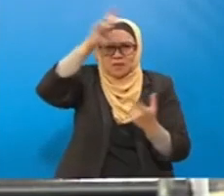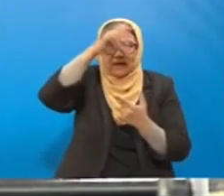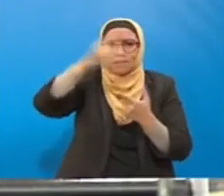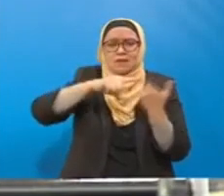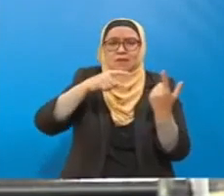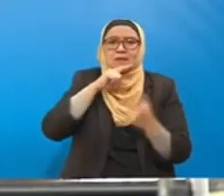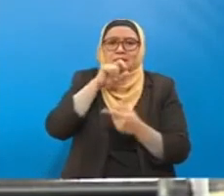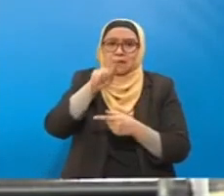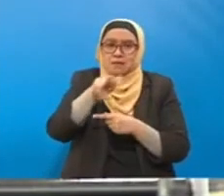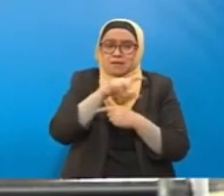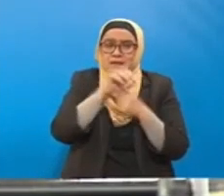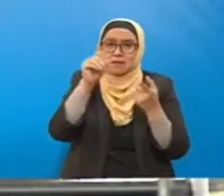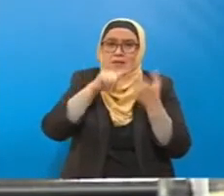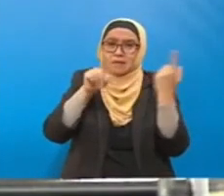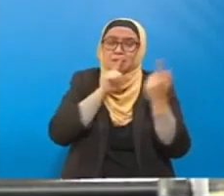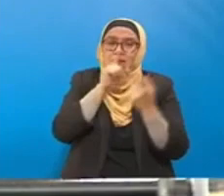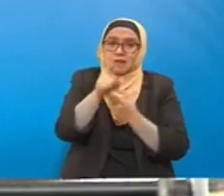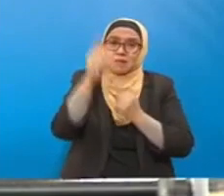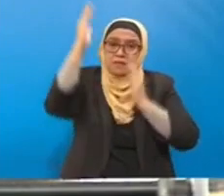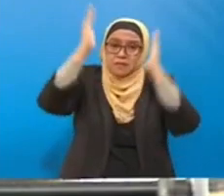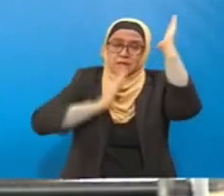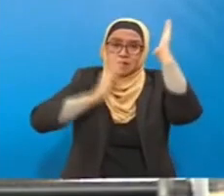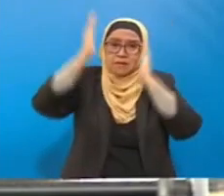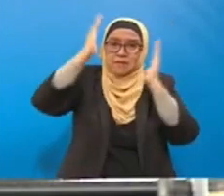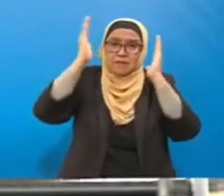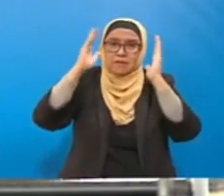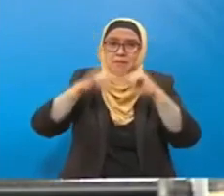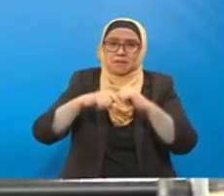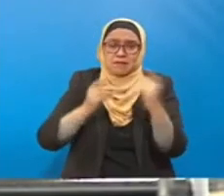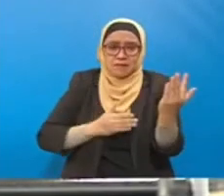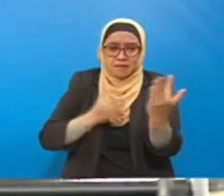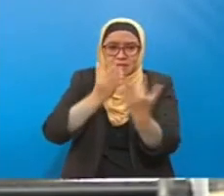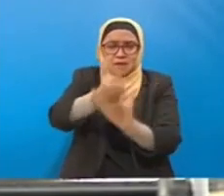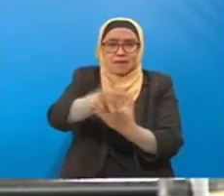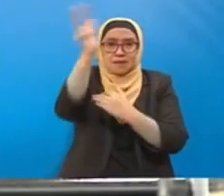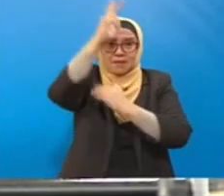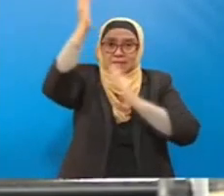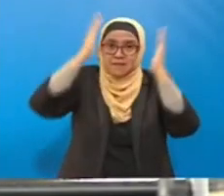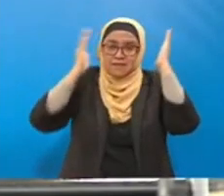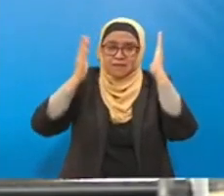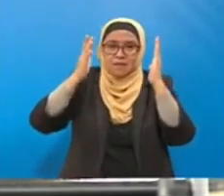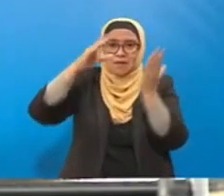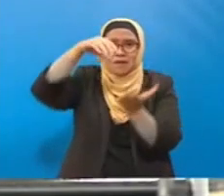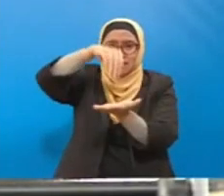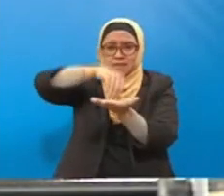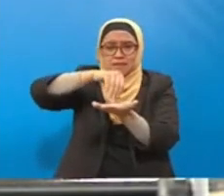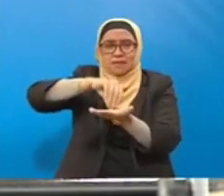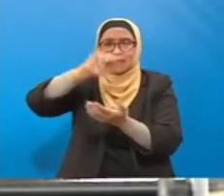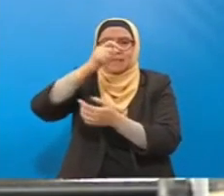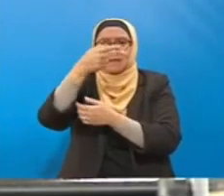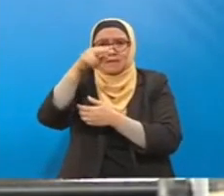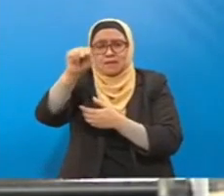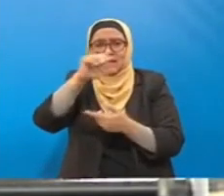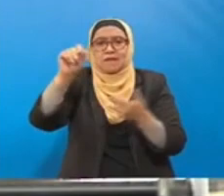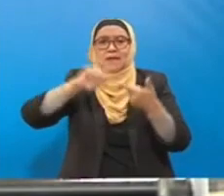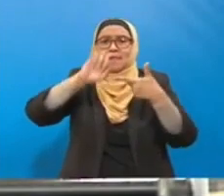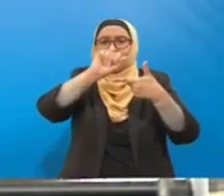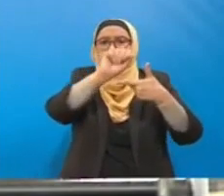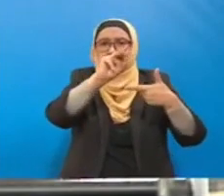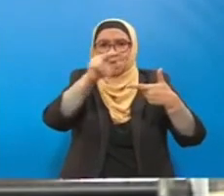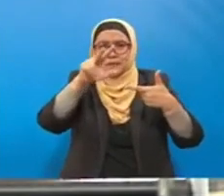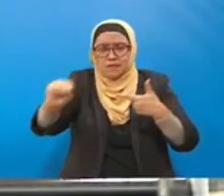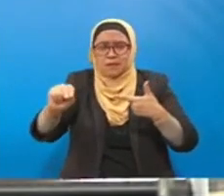di kaherah Mesir dan aman Jordan juga terus bekerjasama dengan kerajaan Mesir dan Jordan